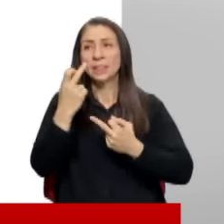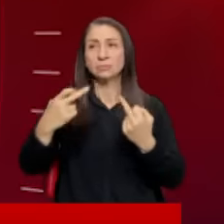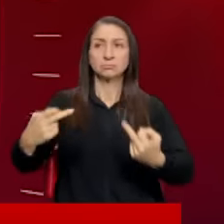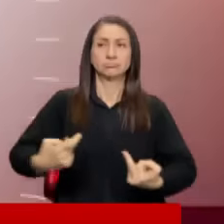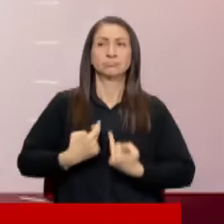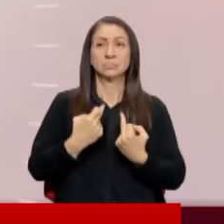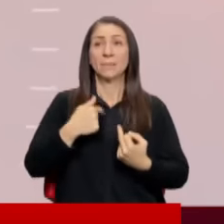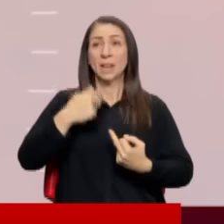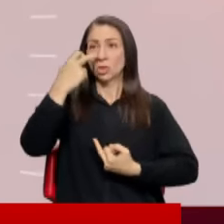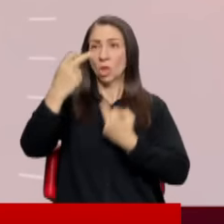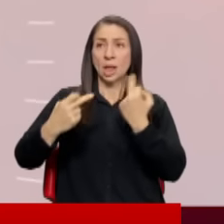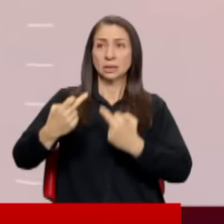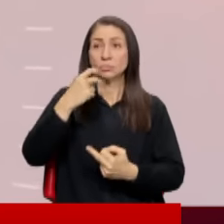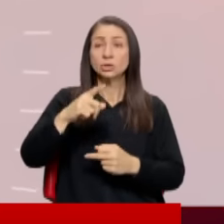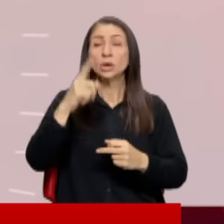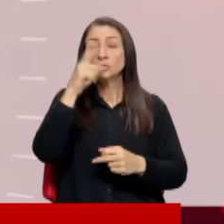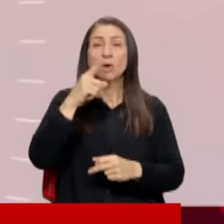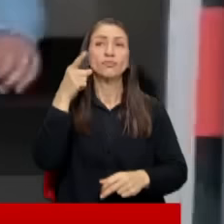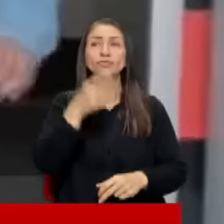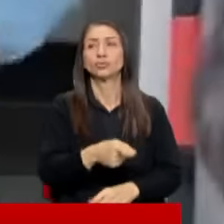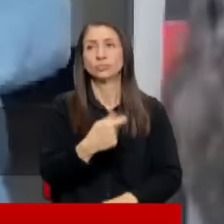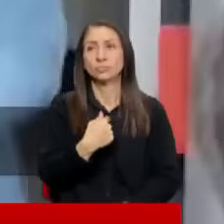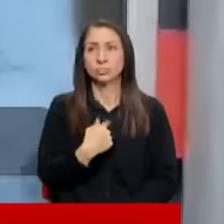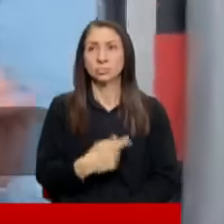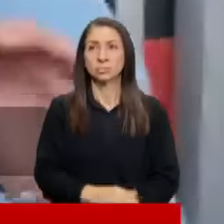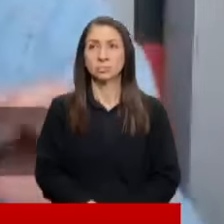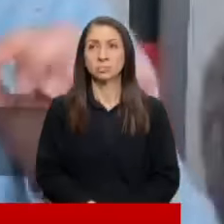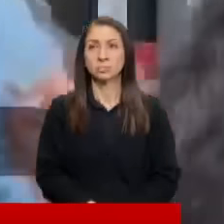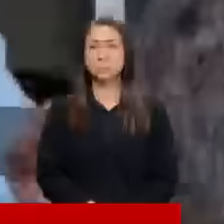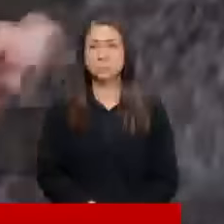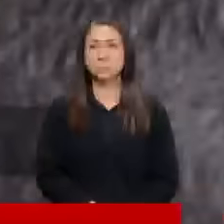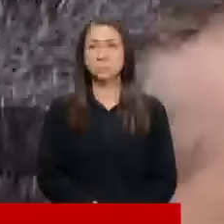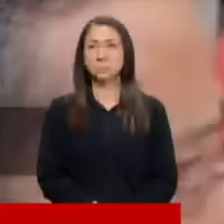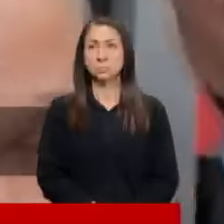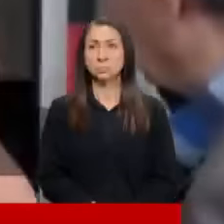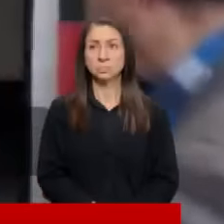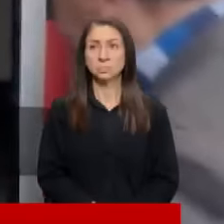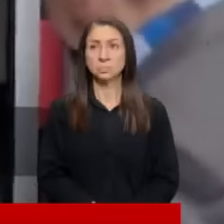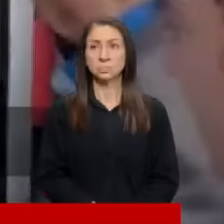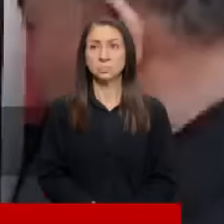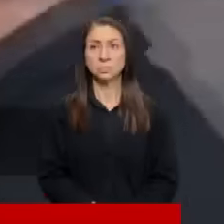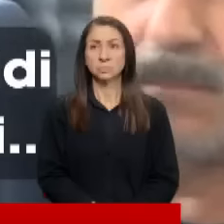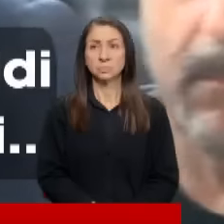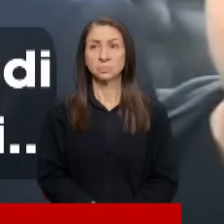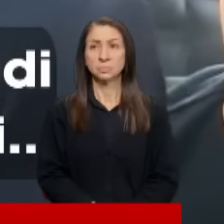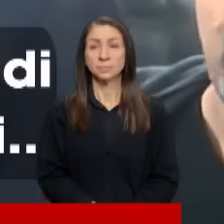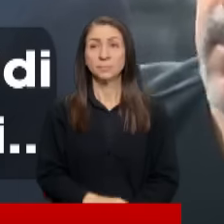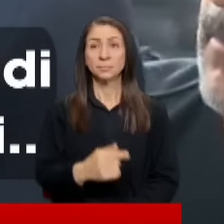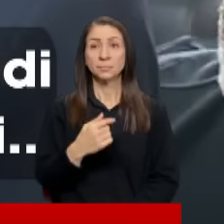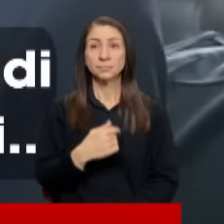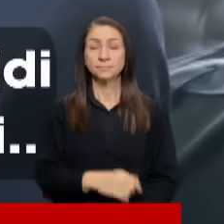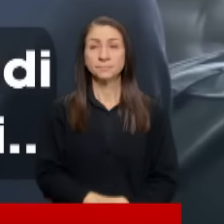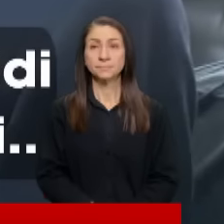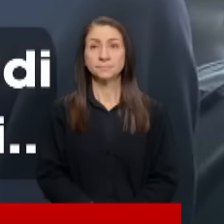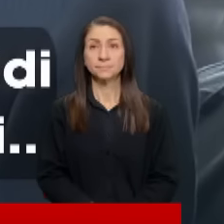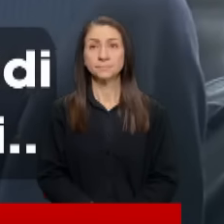etti. Beni dolandırdı. Bundan dolayı vurdum. Sıfır negatif. Negatif kan grubu olan var mı? Sıfır negatif. Bizim işe